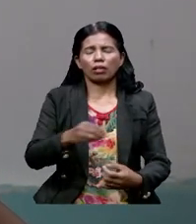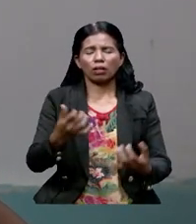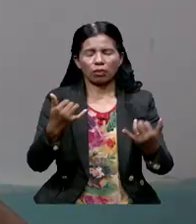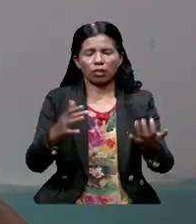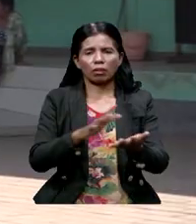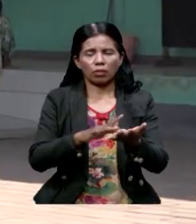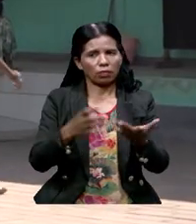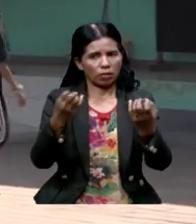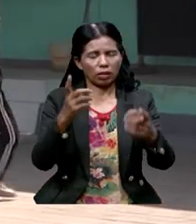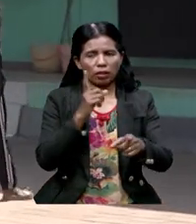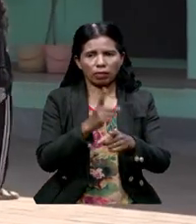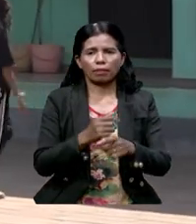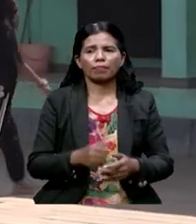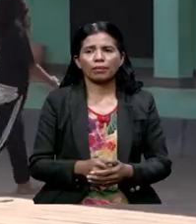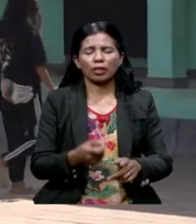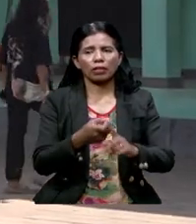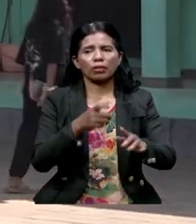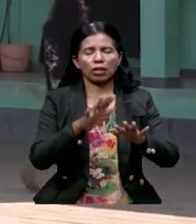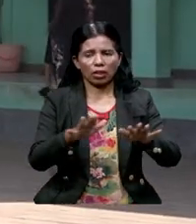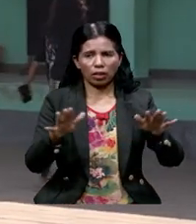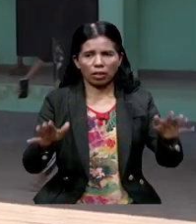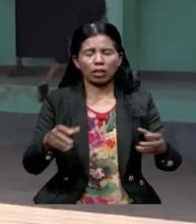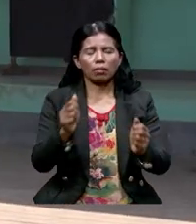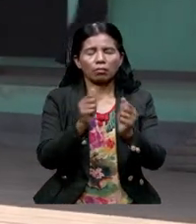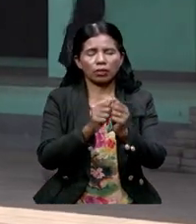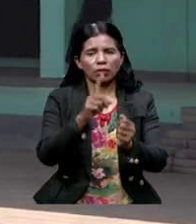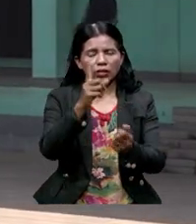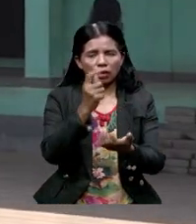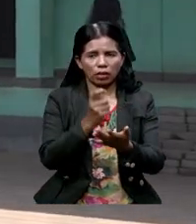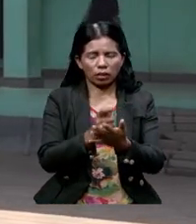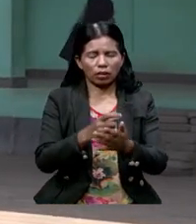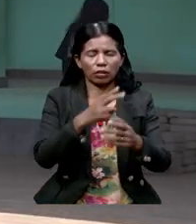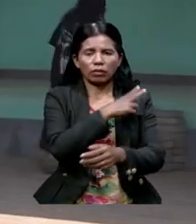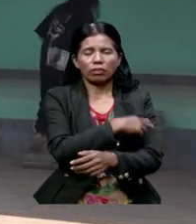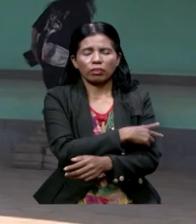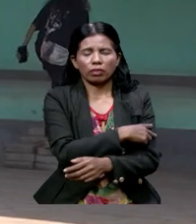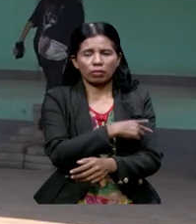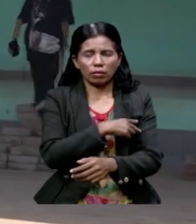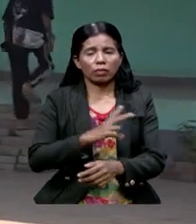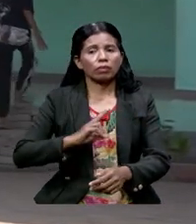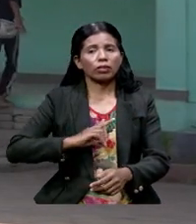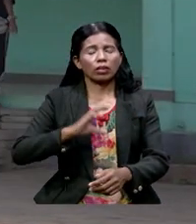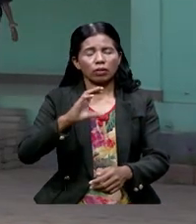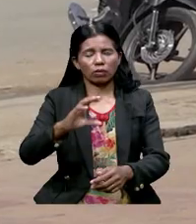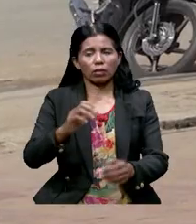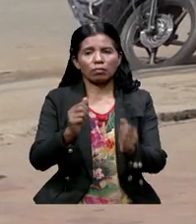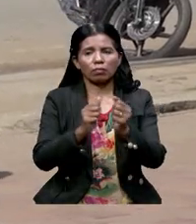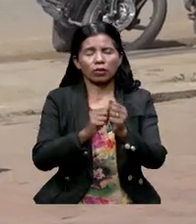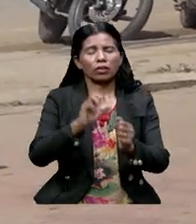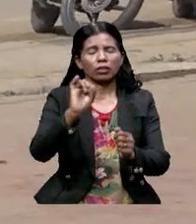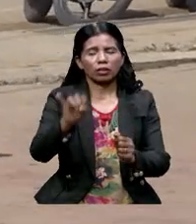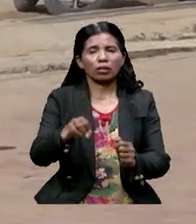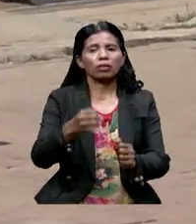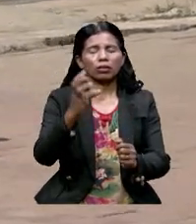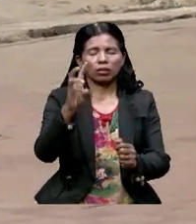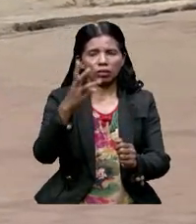teves. Husila barik malnutrisaun rihun ida resin nebe sentru Saudi Veracruz resista ne sanulu resinen mak baisa iha